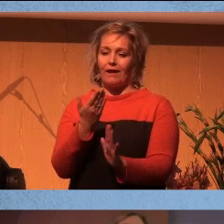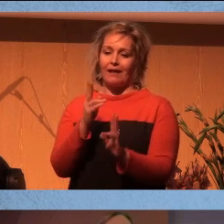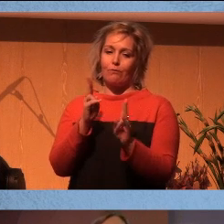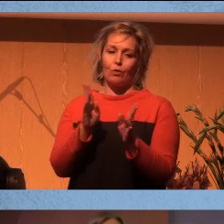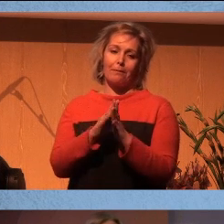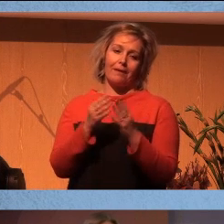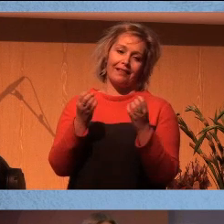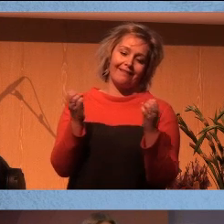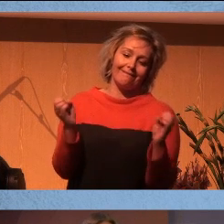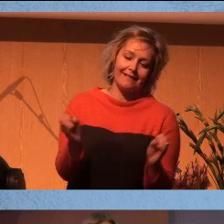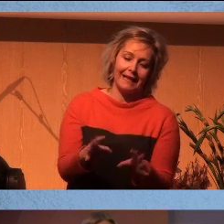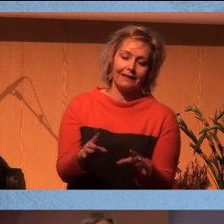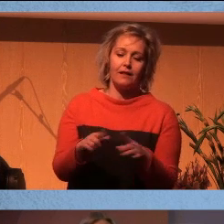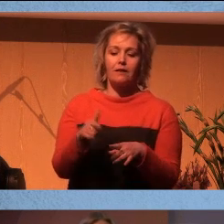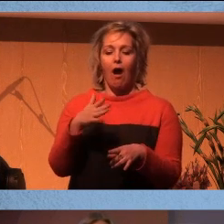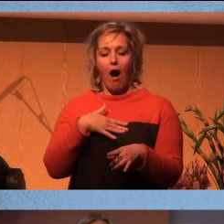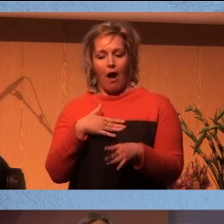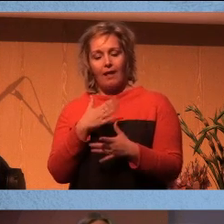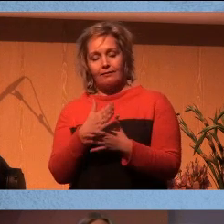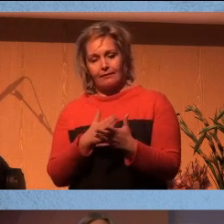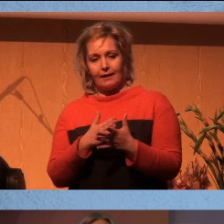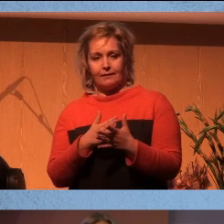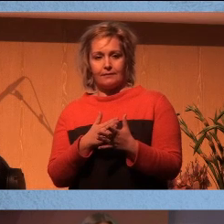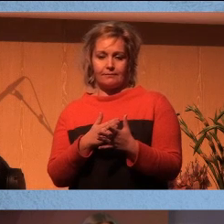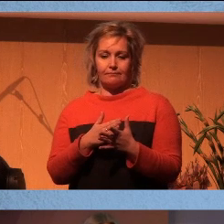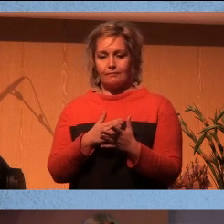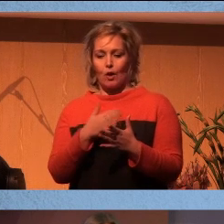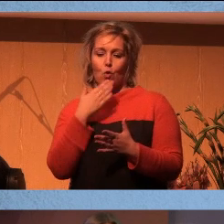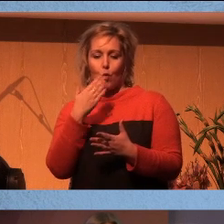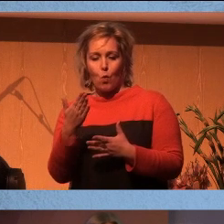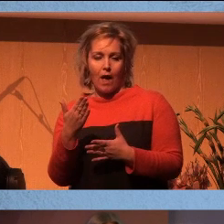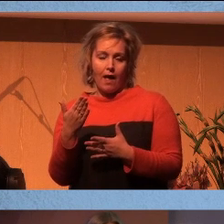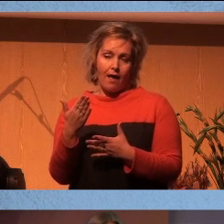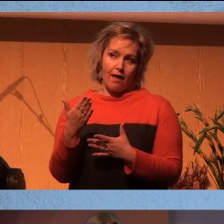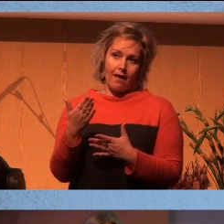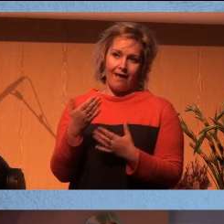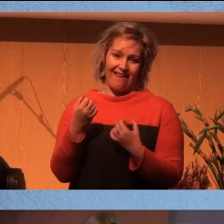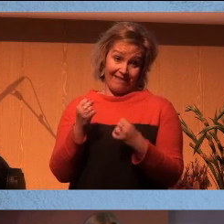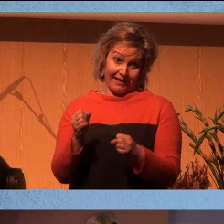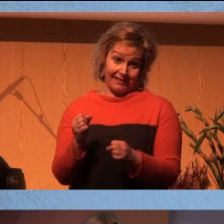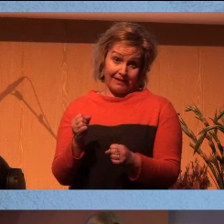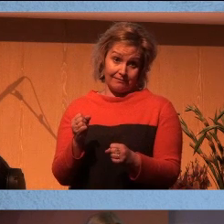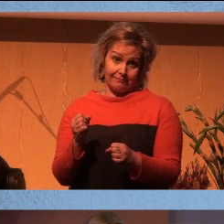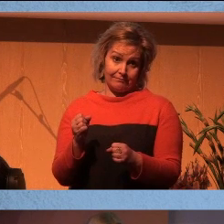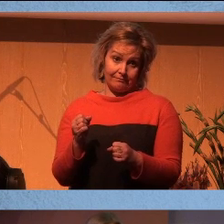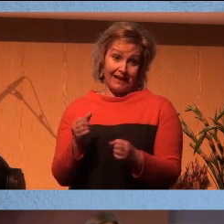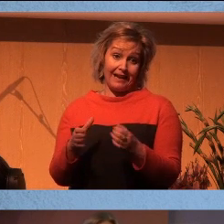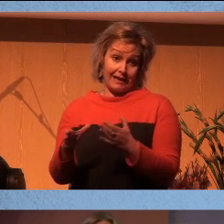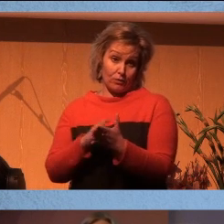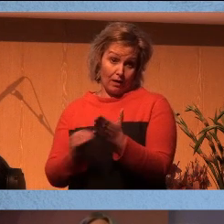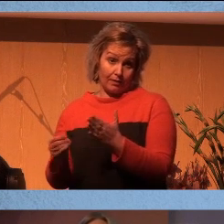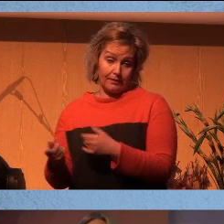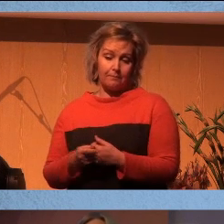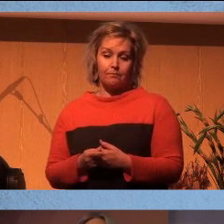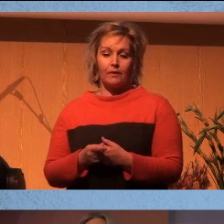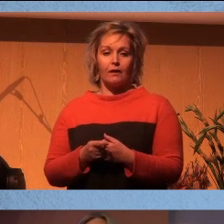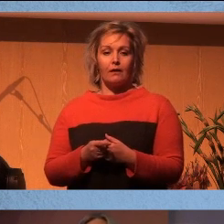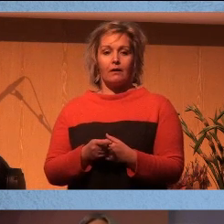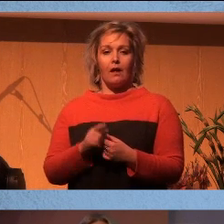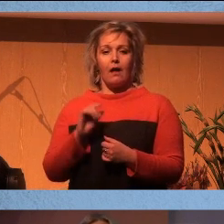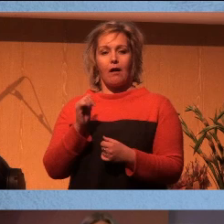brukermedvirkning, skal ha en rekke, forhåpentligvis, gode effekter eller utfall. Først og